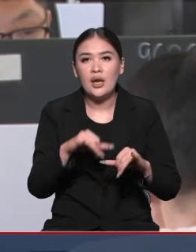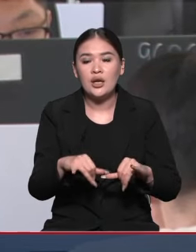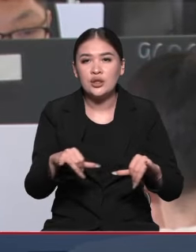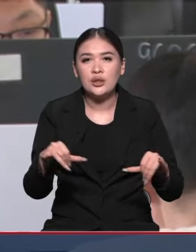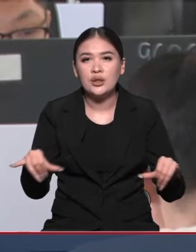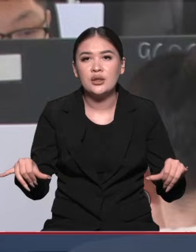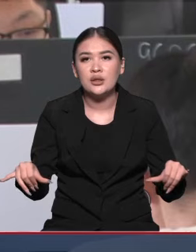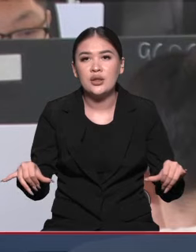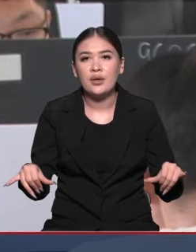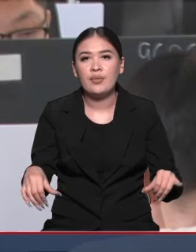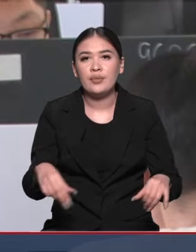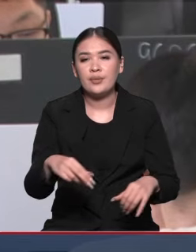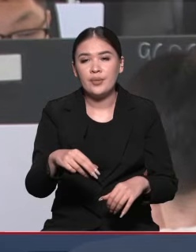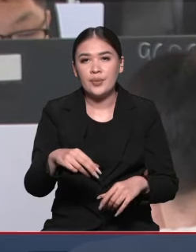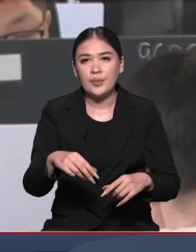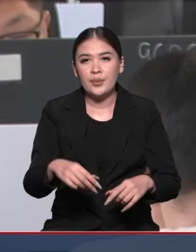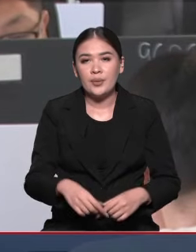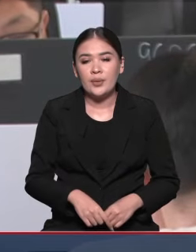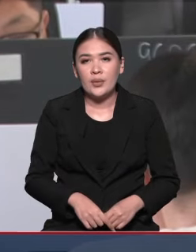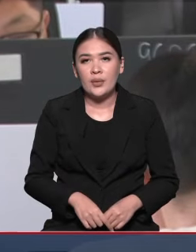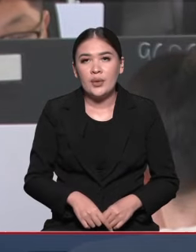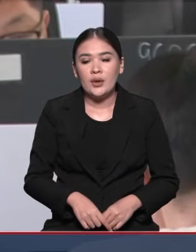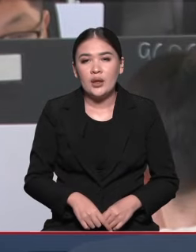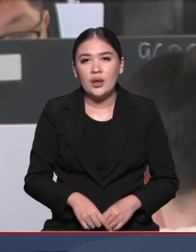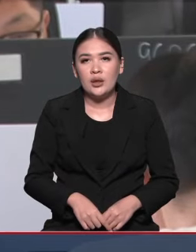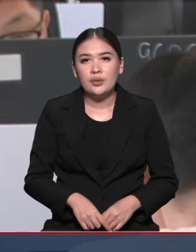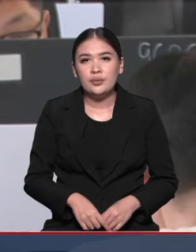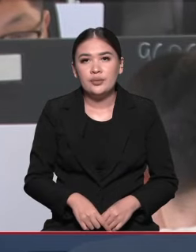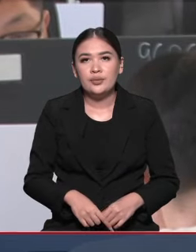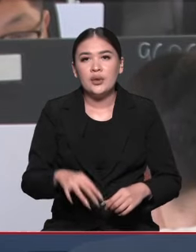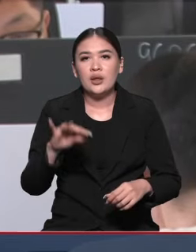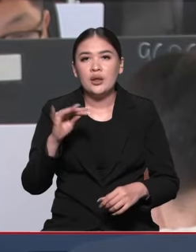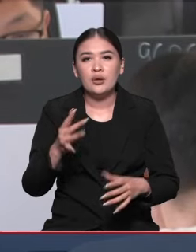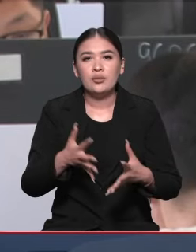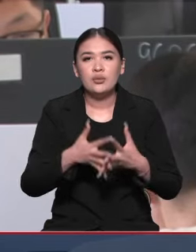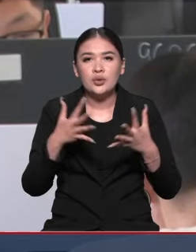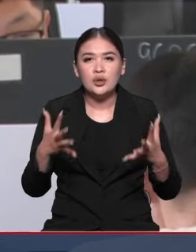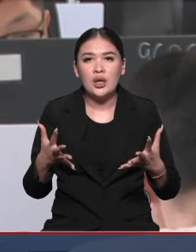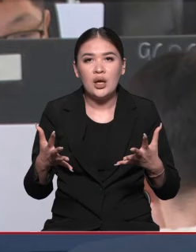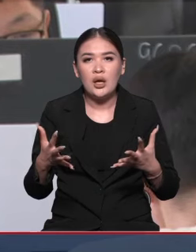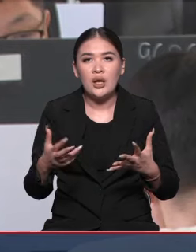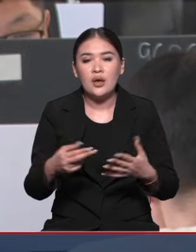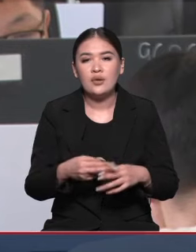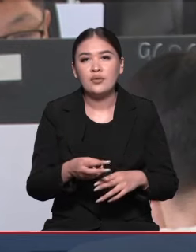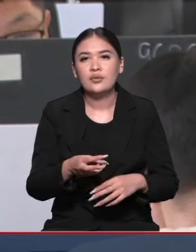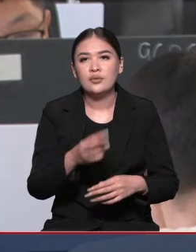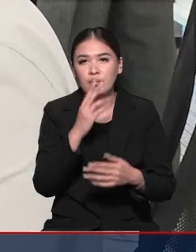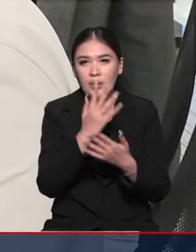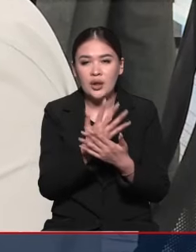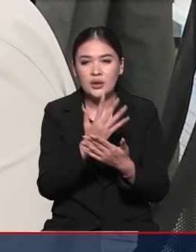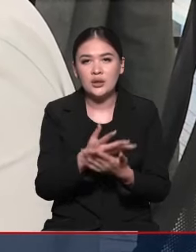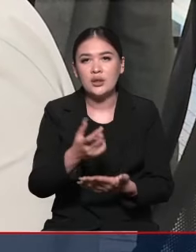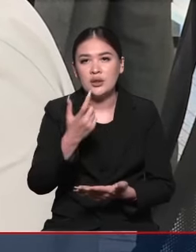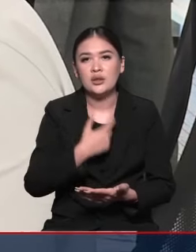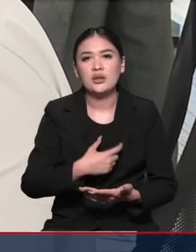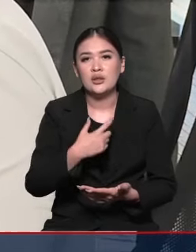скажем так, горизонты и более активнее заявлять о себе на рынке.